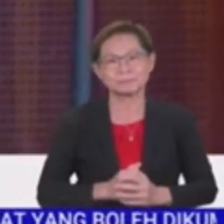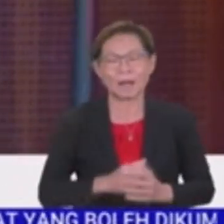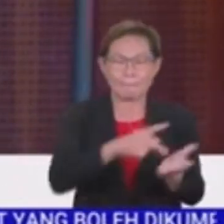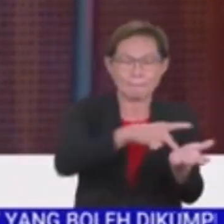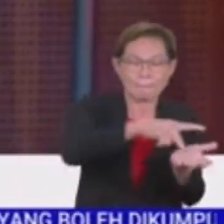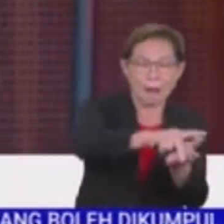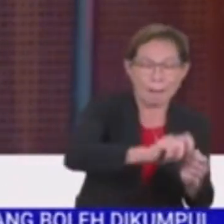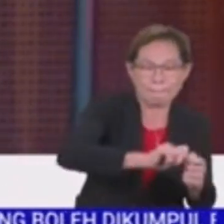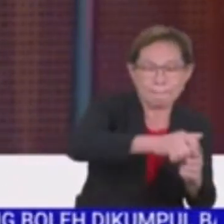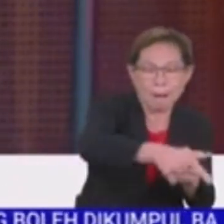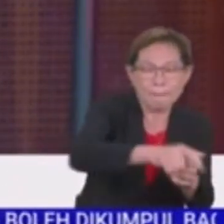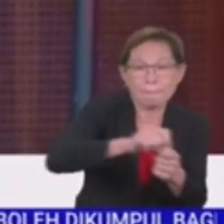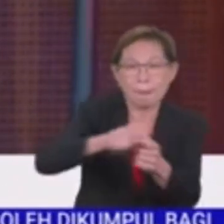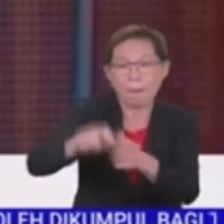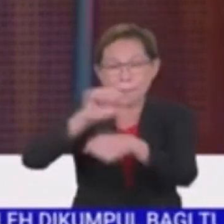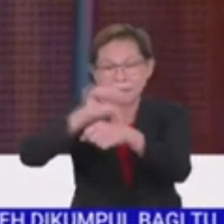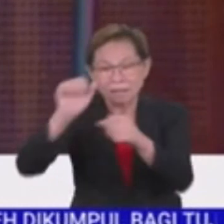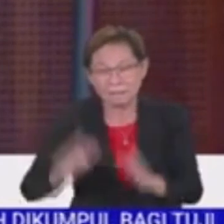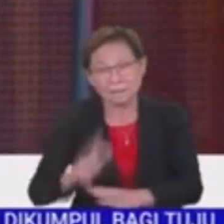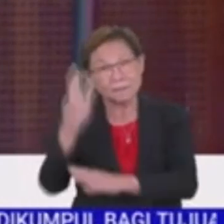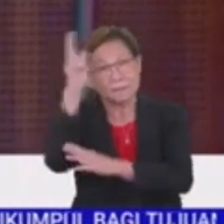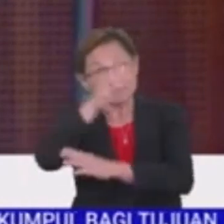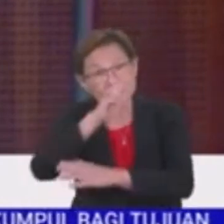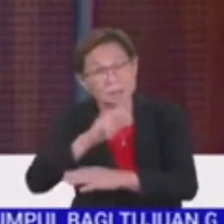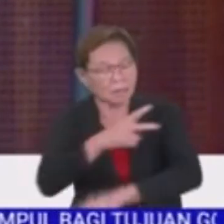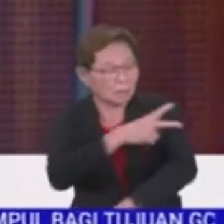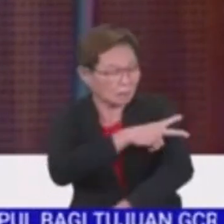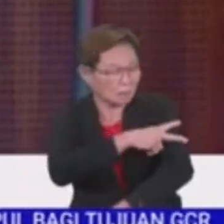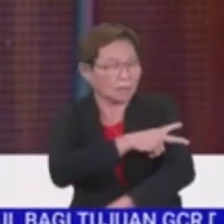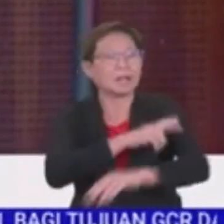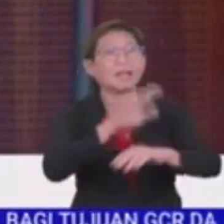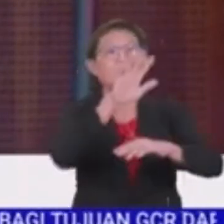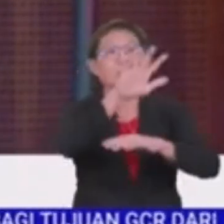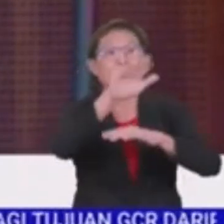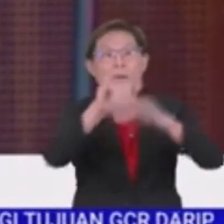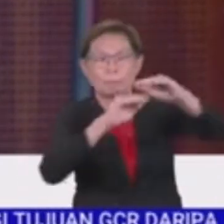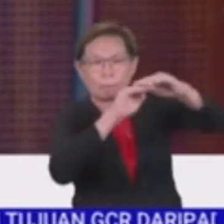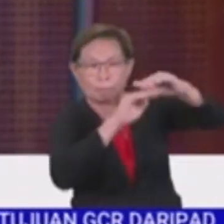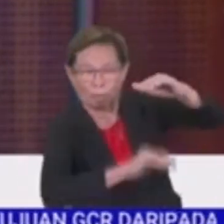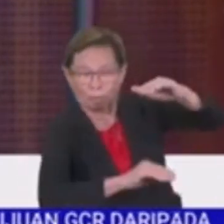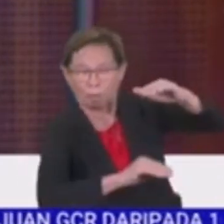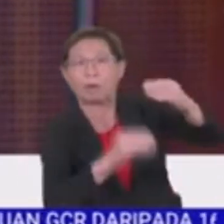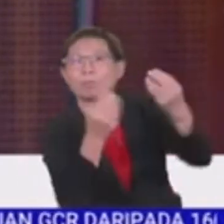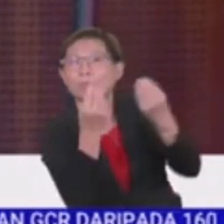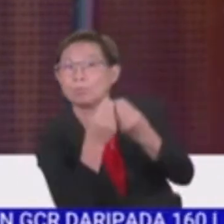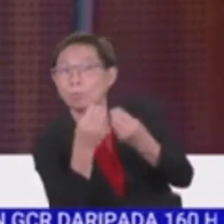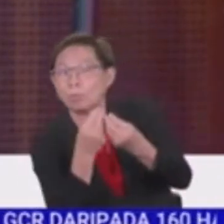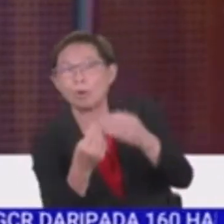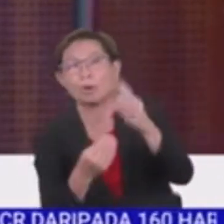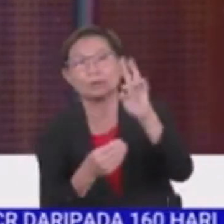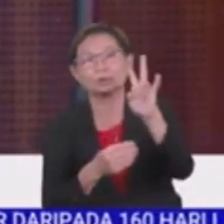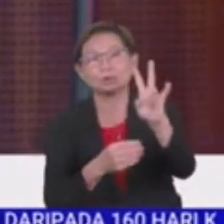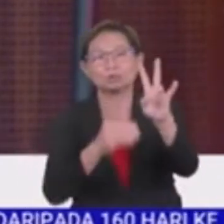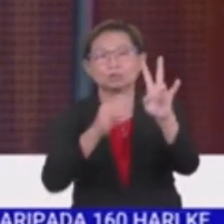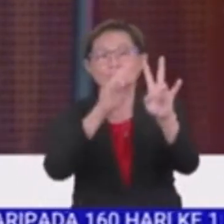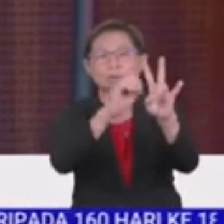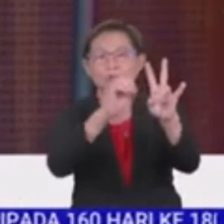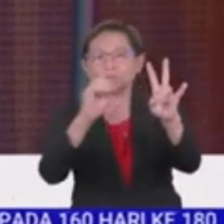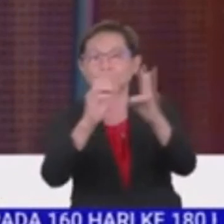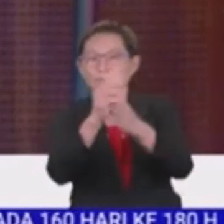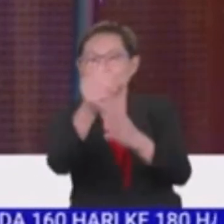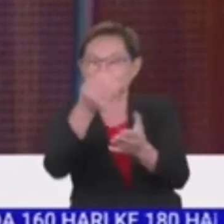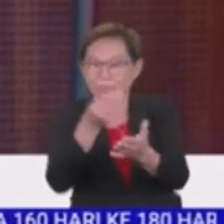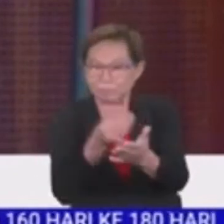dibayar kepada anggota perkhidmatan awam Grade 56 ke bawah berjumlah RM700